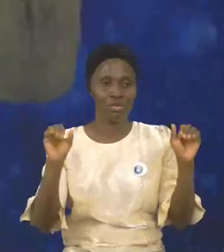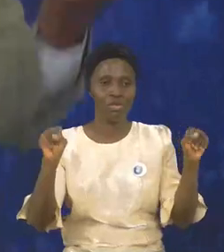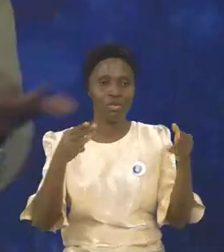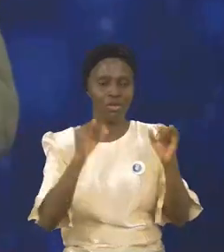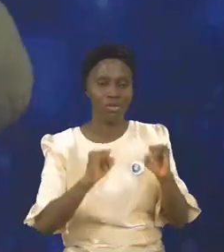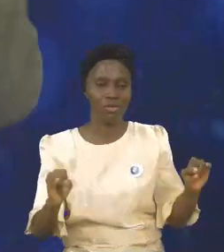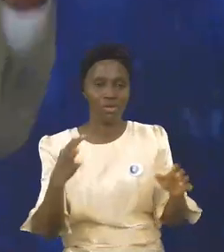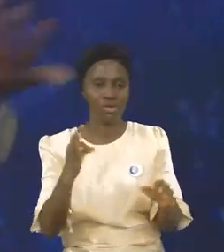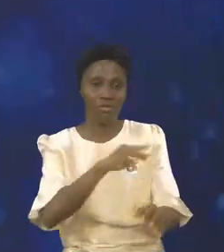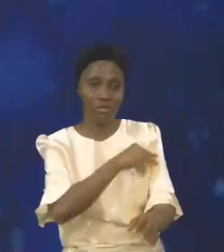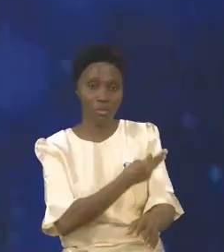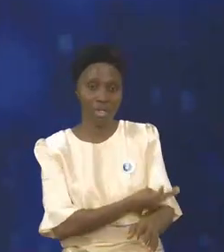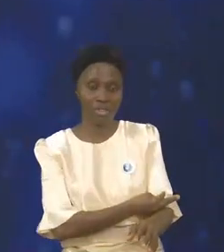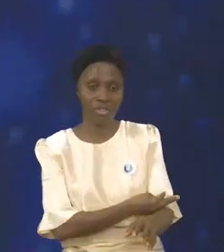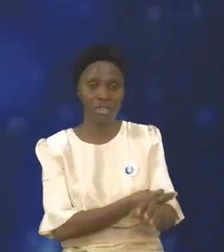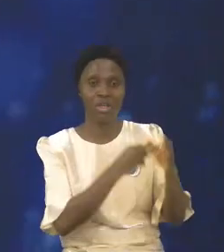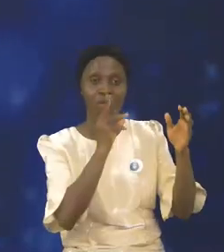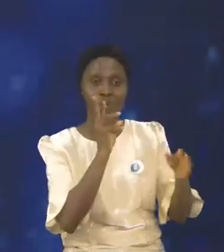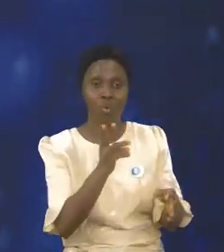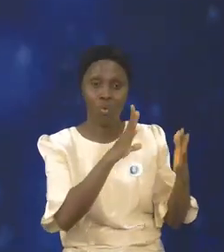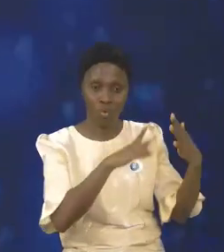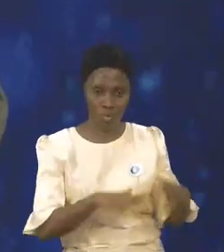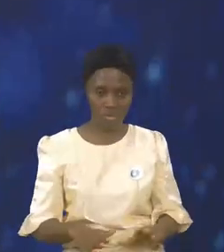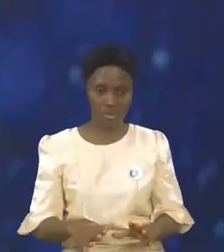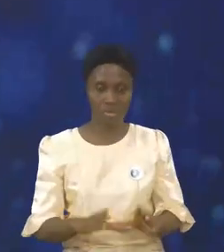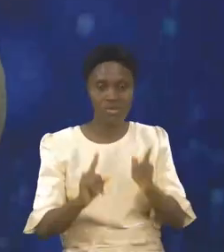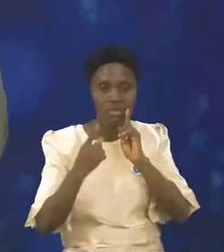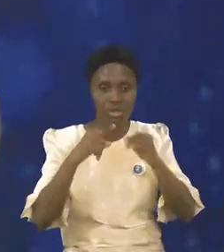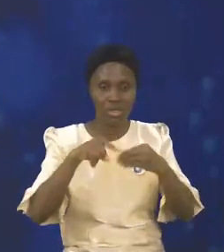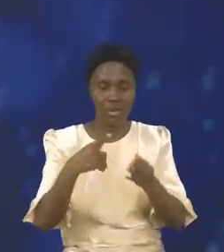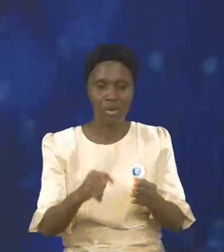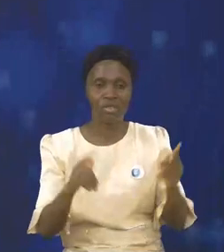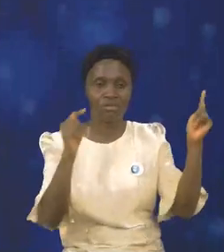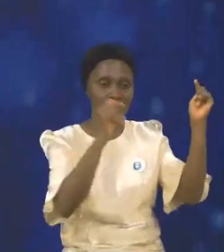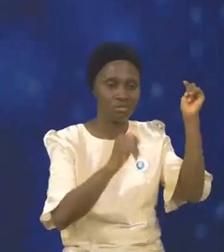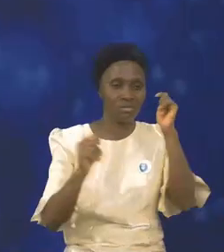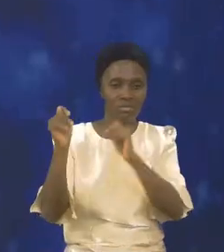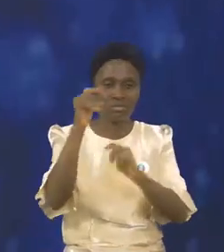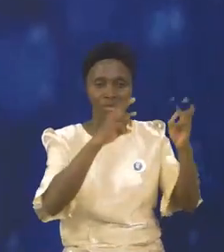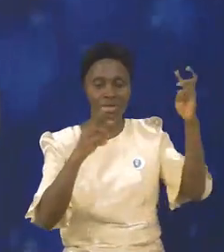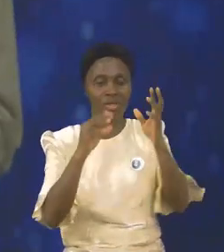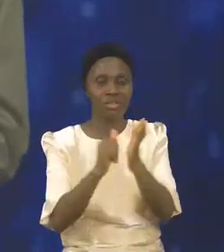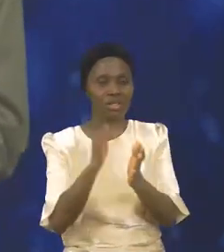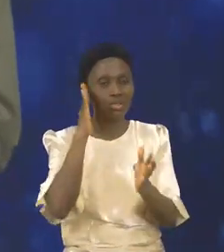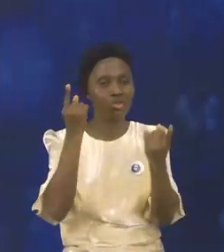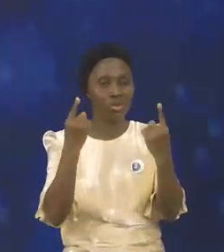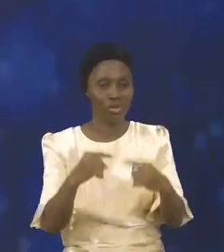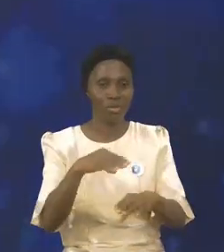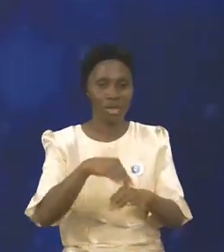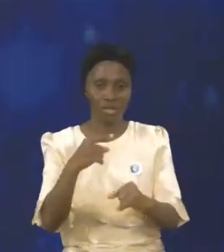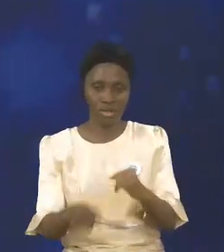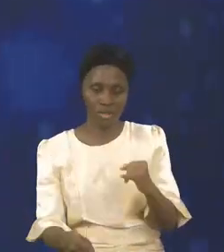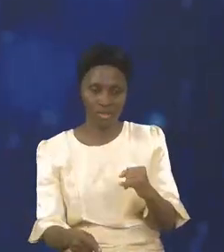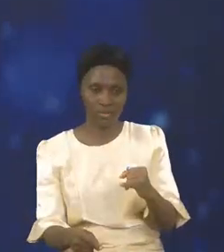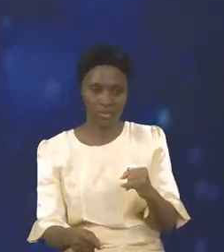de nations, elles grondent comme grondent les eaux puissantes. Cela parle de conflit qui va surgir à